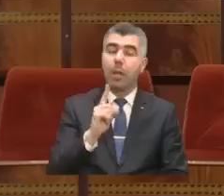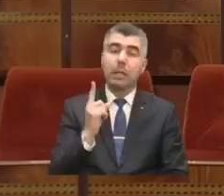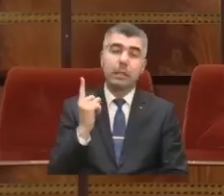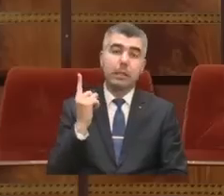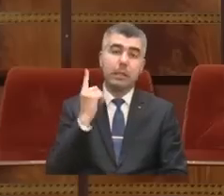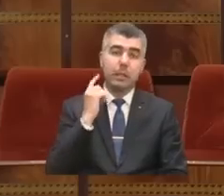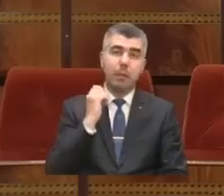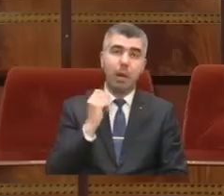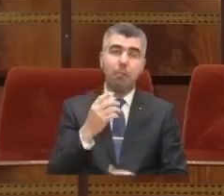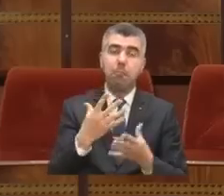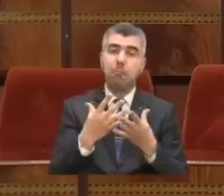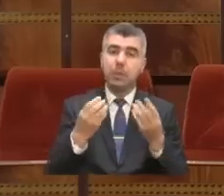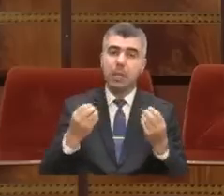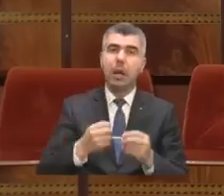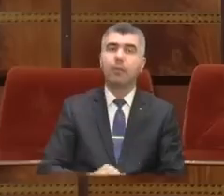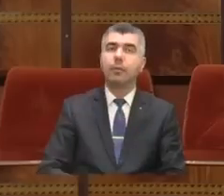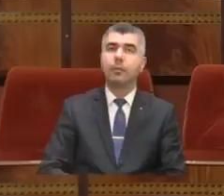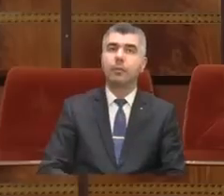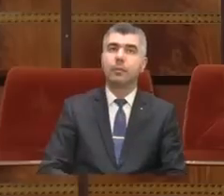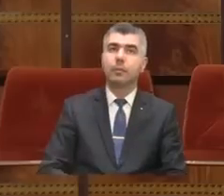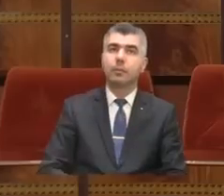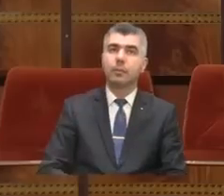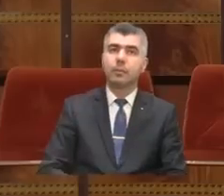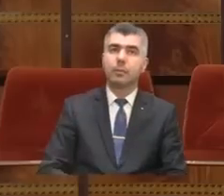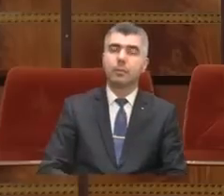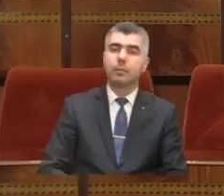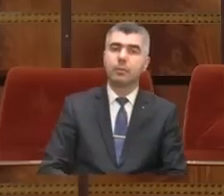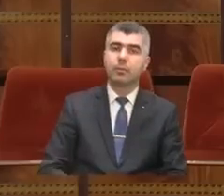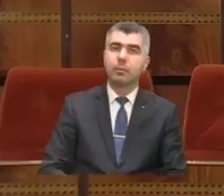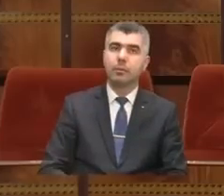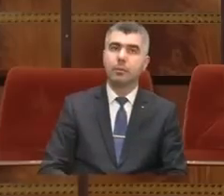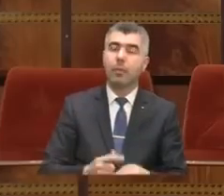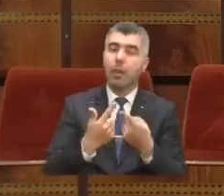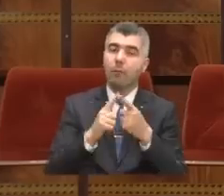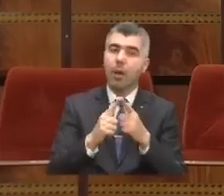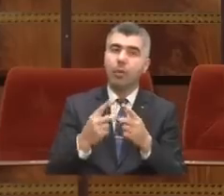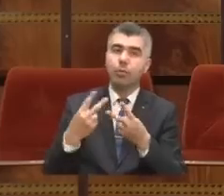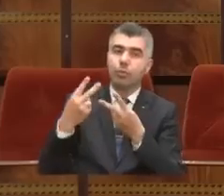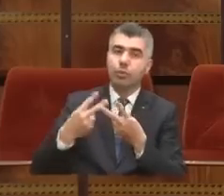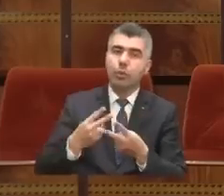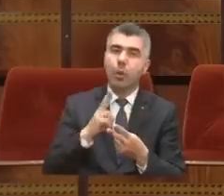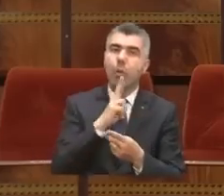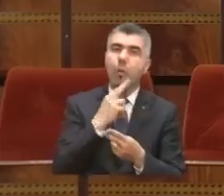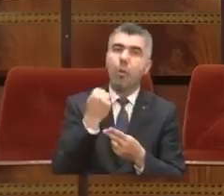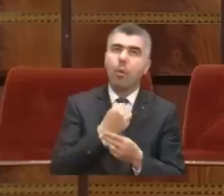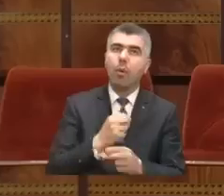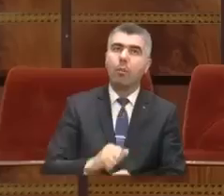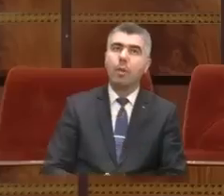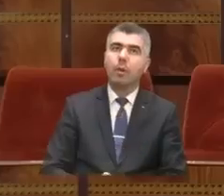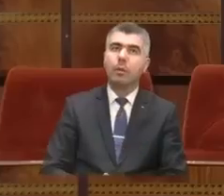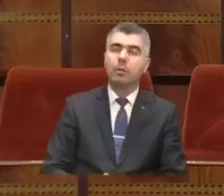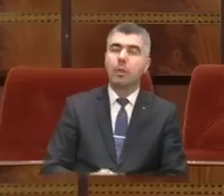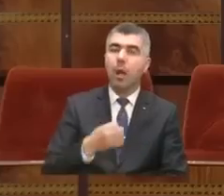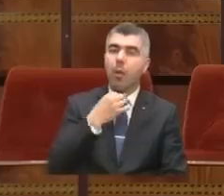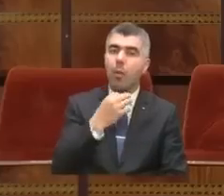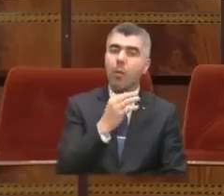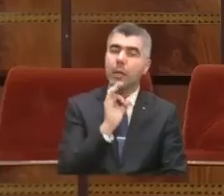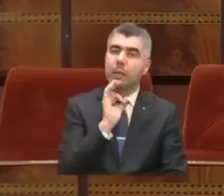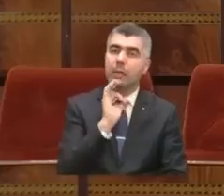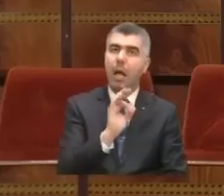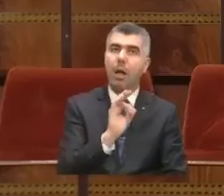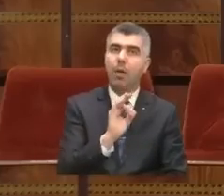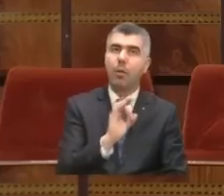عدة مناسبات كل ما جت الحكومة وعبرت عن موقفها